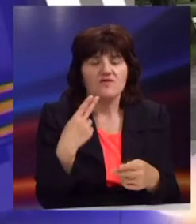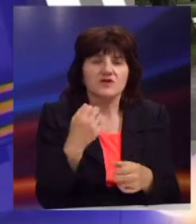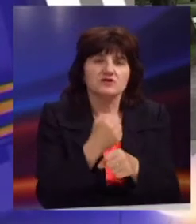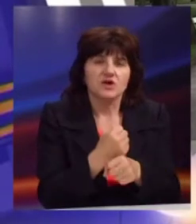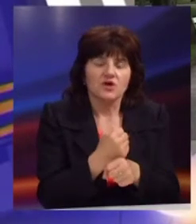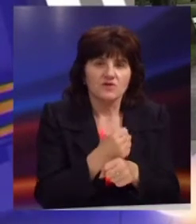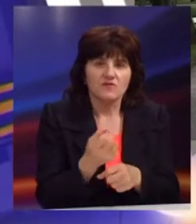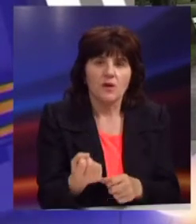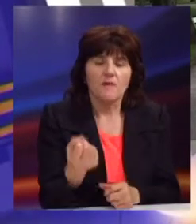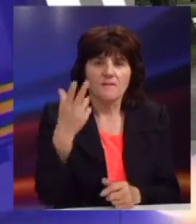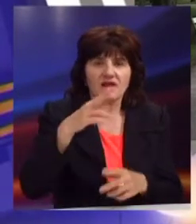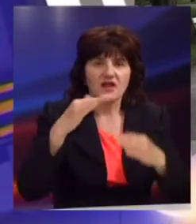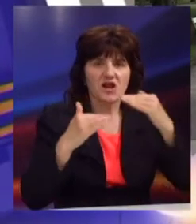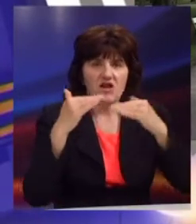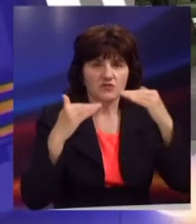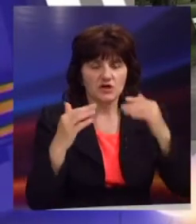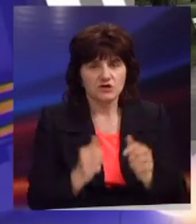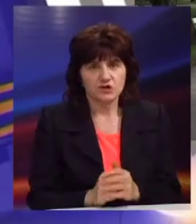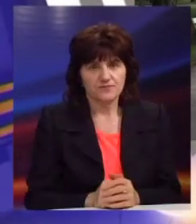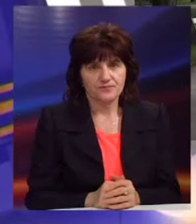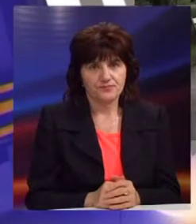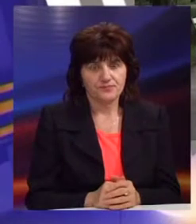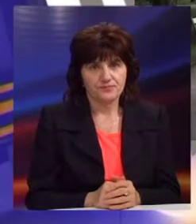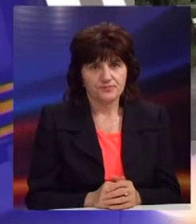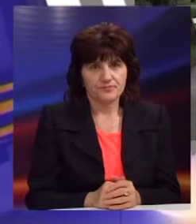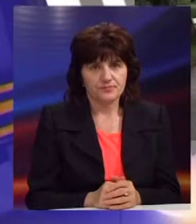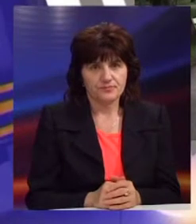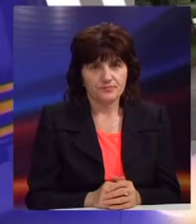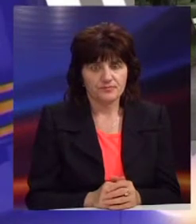sredine sa ciljem očuvanja biološke ravnoteže.